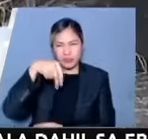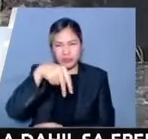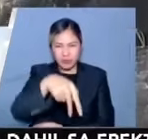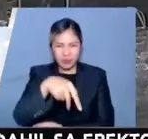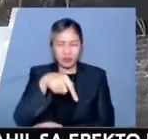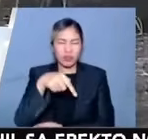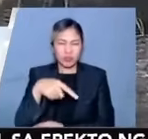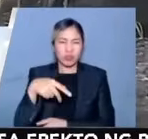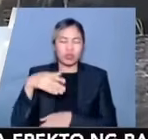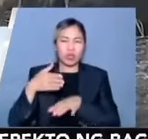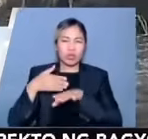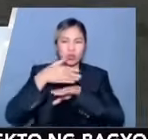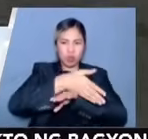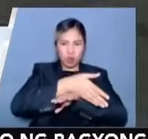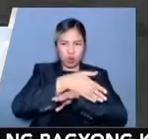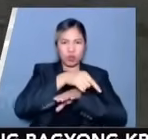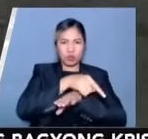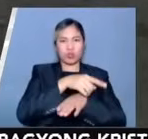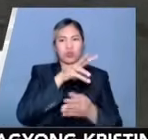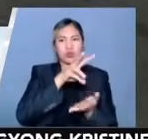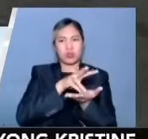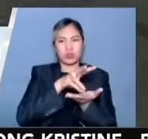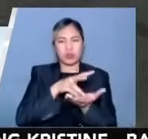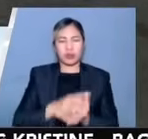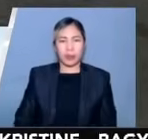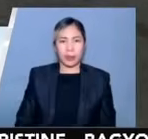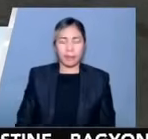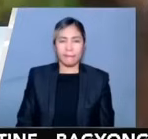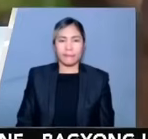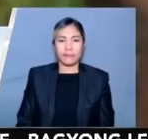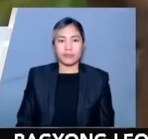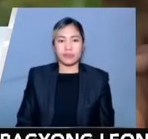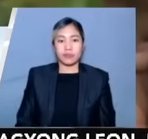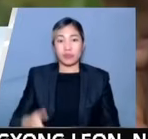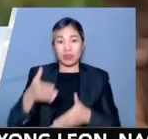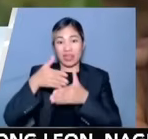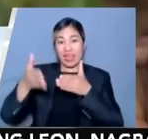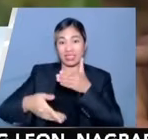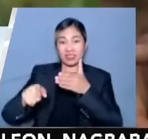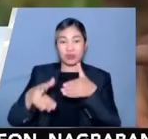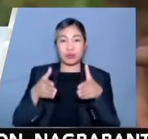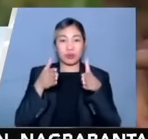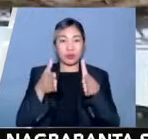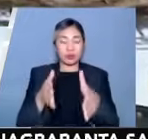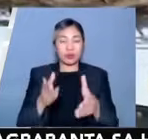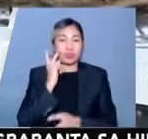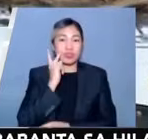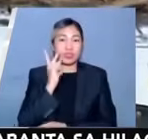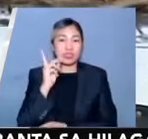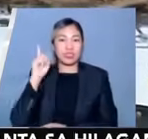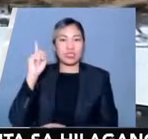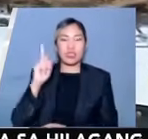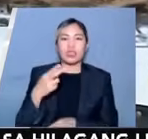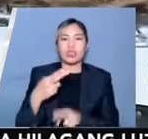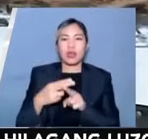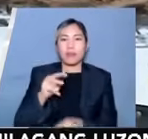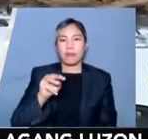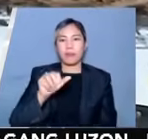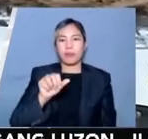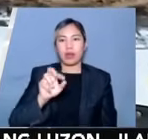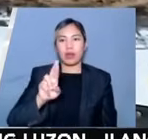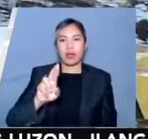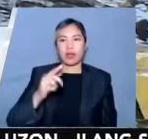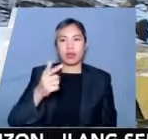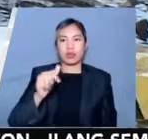sa ibang bahagi ng aguncillo sa dulo ng nasirang kalsada Inabutan namin si margarito ikaapat na araw na niyang